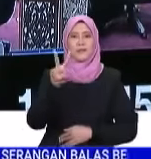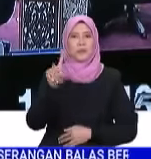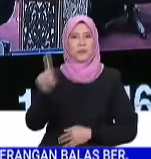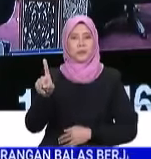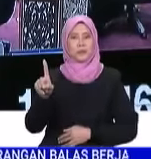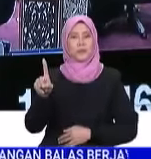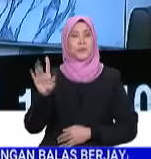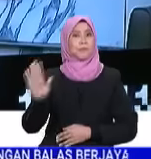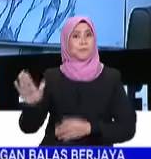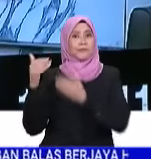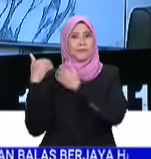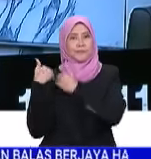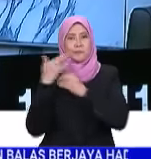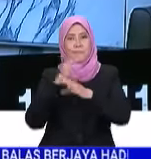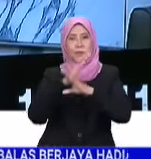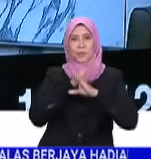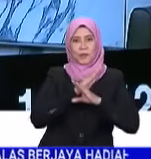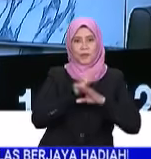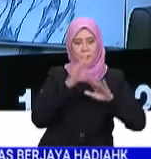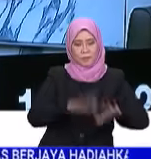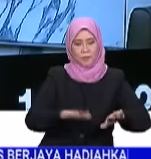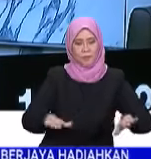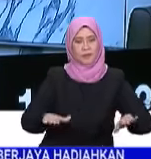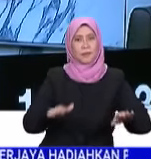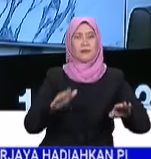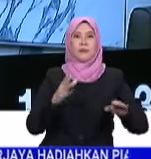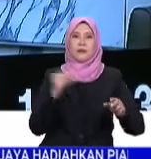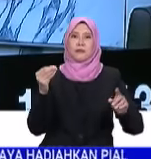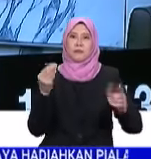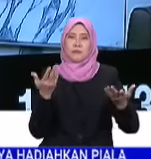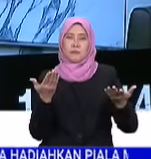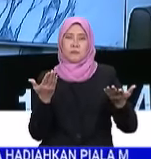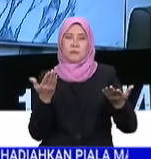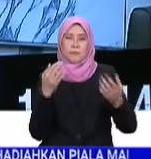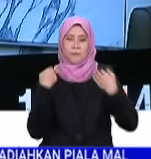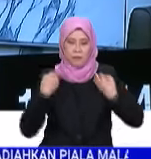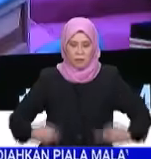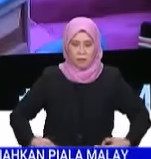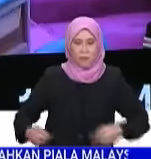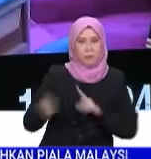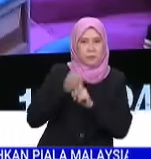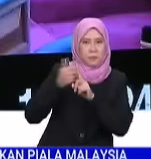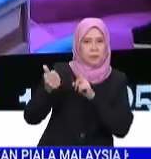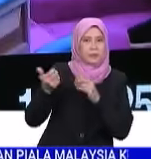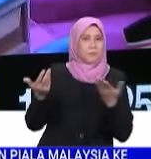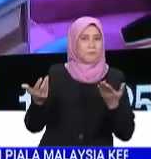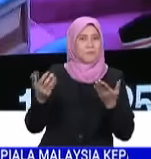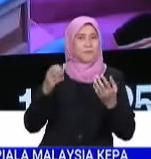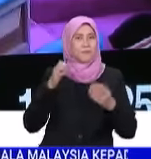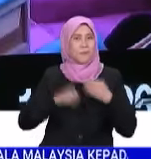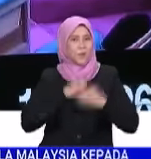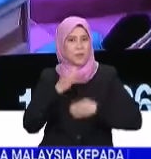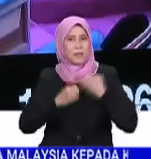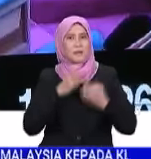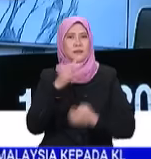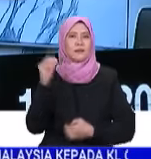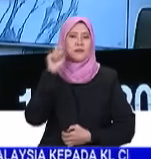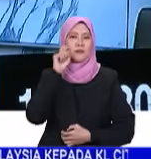bertanggungjaab memberikan perlindungan kepada kanak-kanak daripada dicabul dari segi fizikal emosi atau